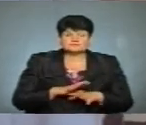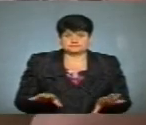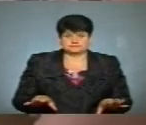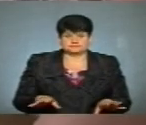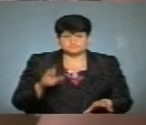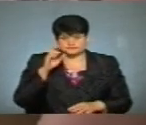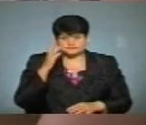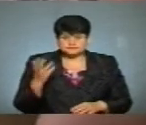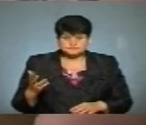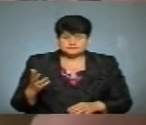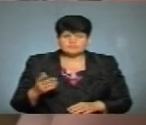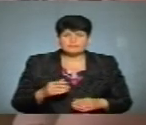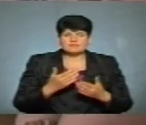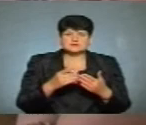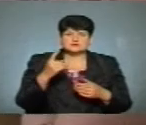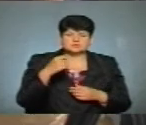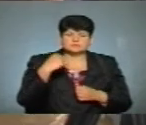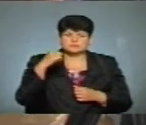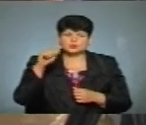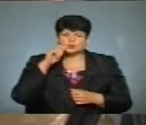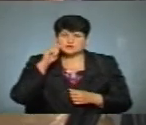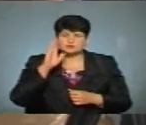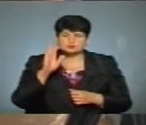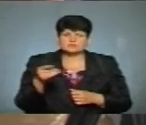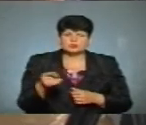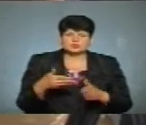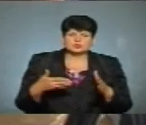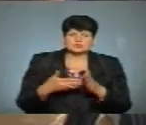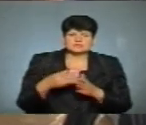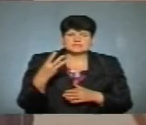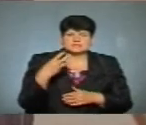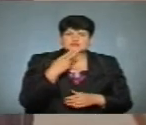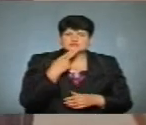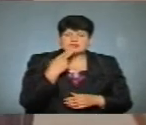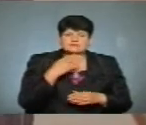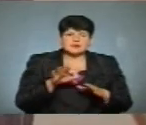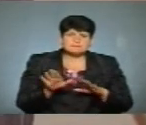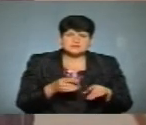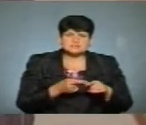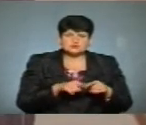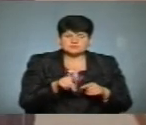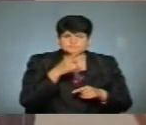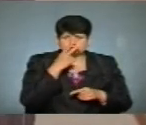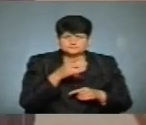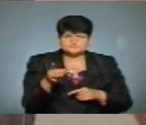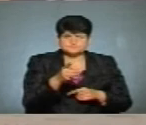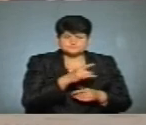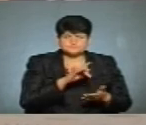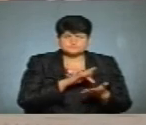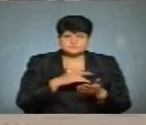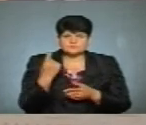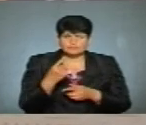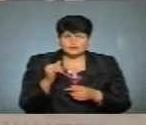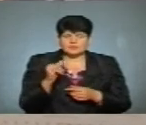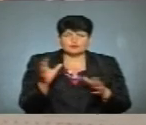державою. Виставка «100 перемог України» буде діяти у Тернополі до 30 червня. Після цього її представлять у районних центрах області